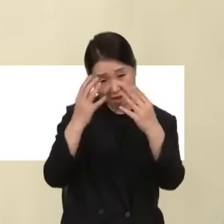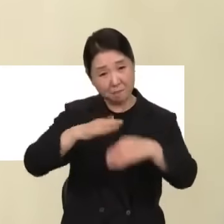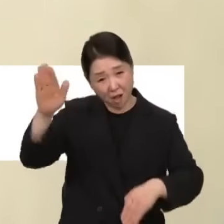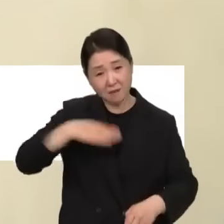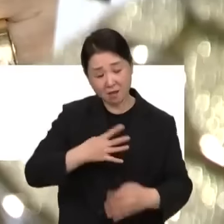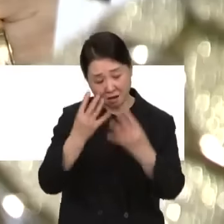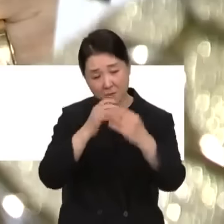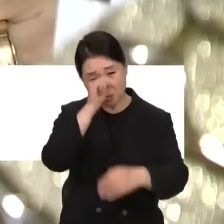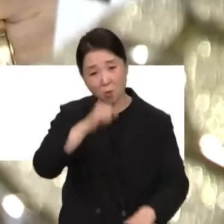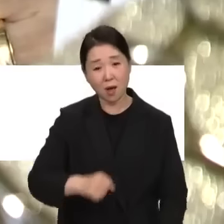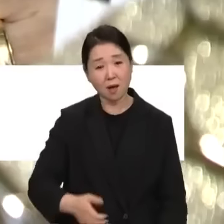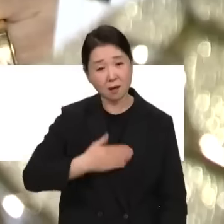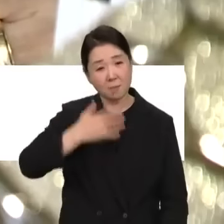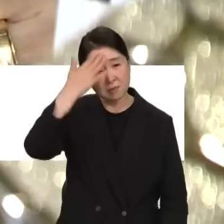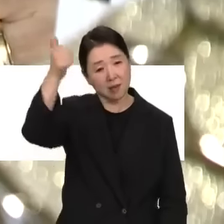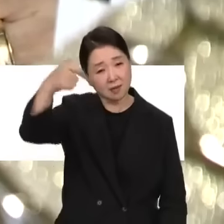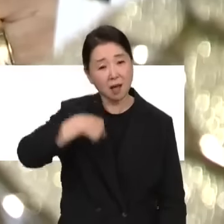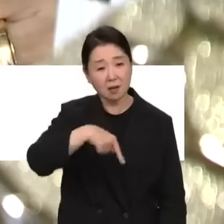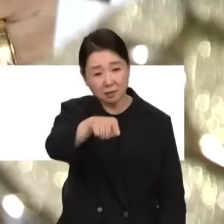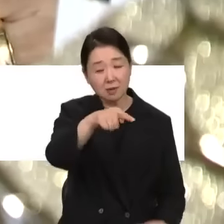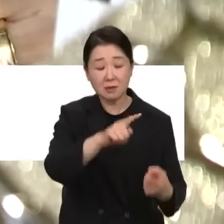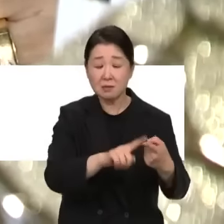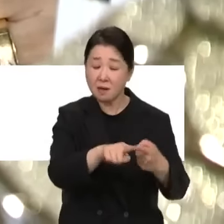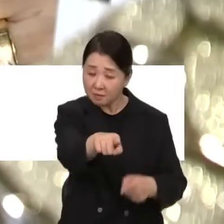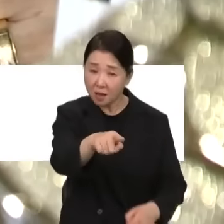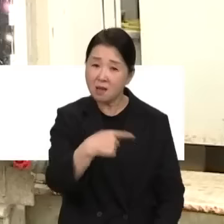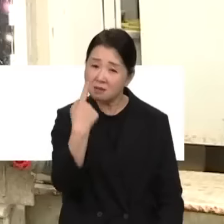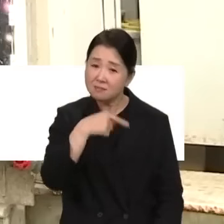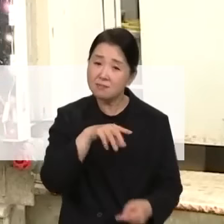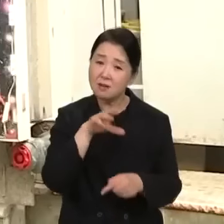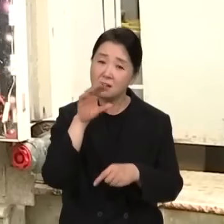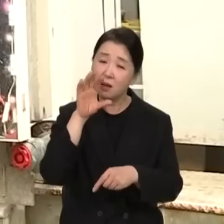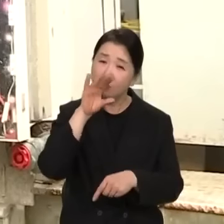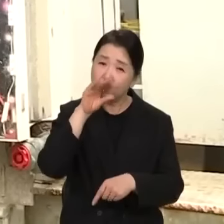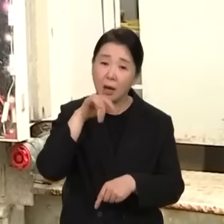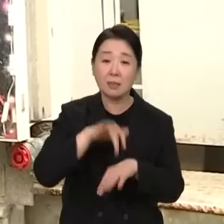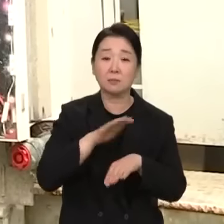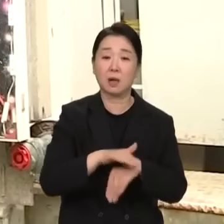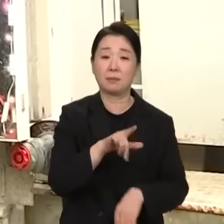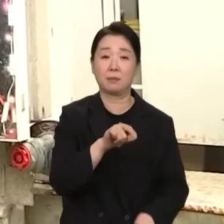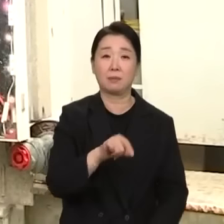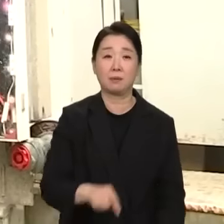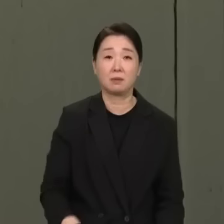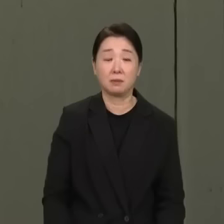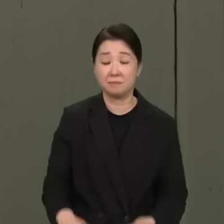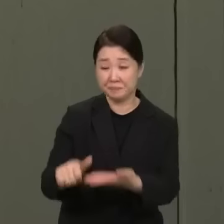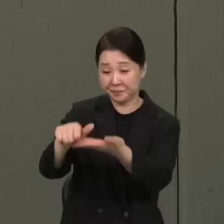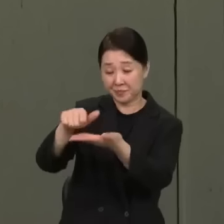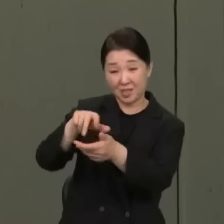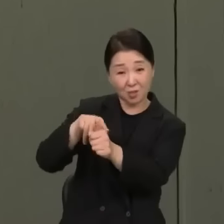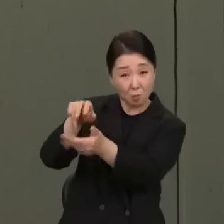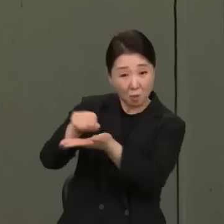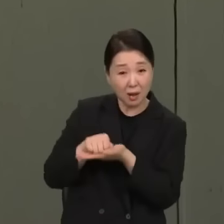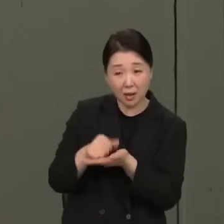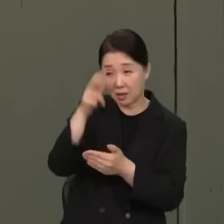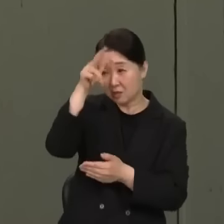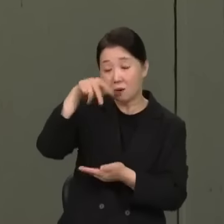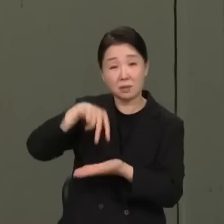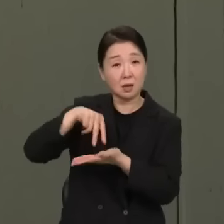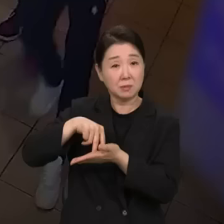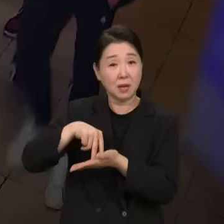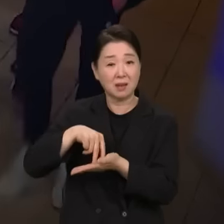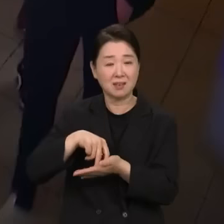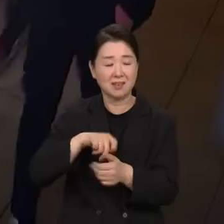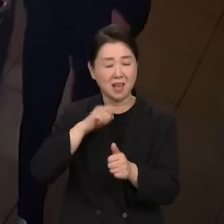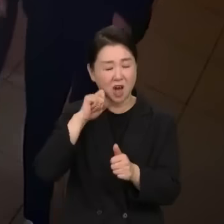좋아. 감내도 대장이야. 늘 이게 달려있어 입에. 지난 3월 첩보를 입수한 경찰. 어렵게